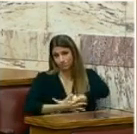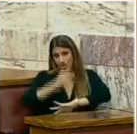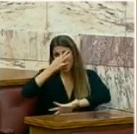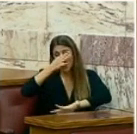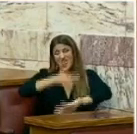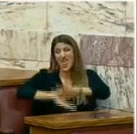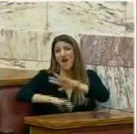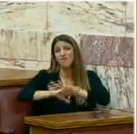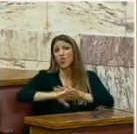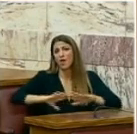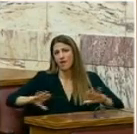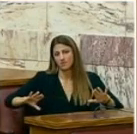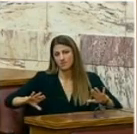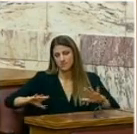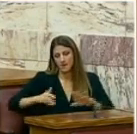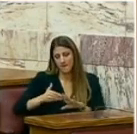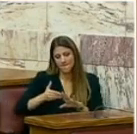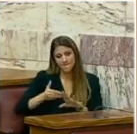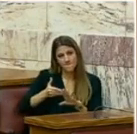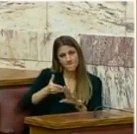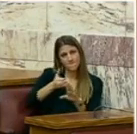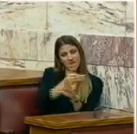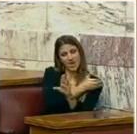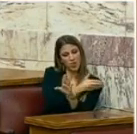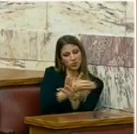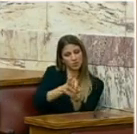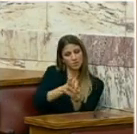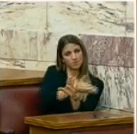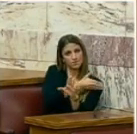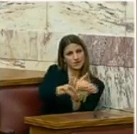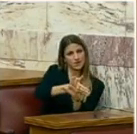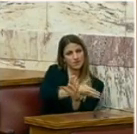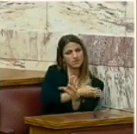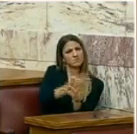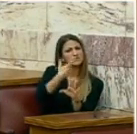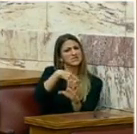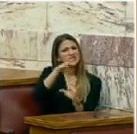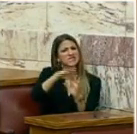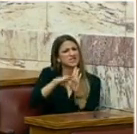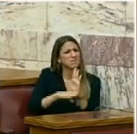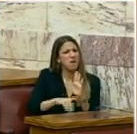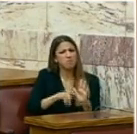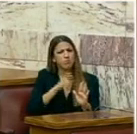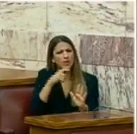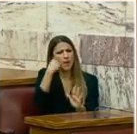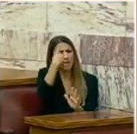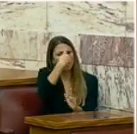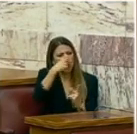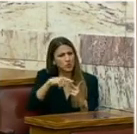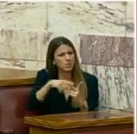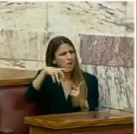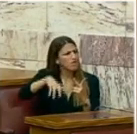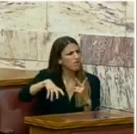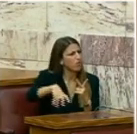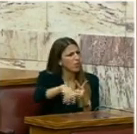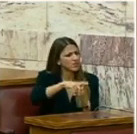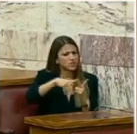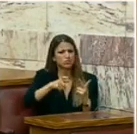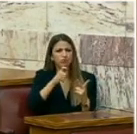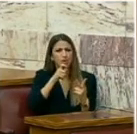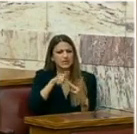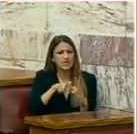το πολιτικό σύστημα, οι φορείς της πολιτείας, τα θεσμικά όργανα του κράτους έκαναν